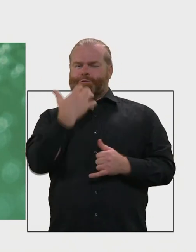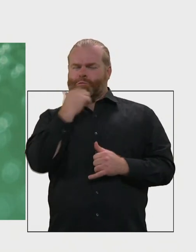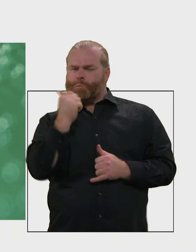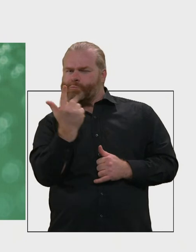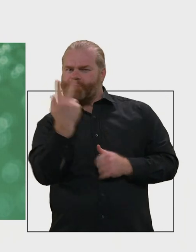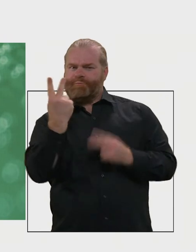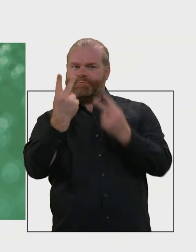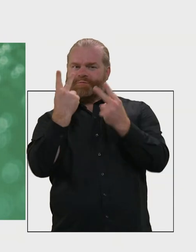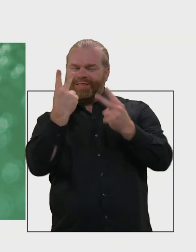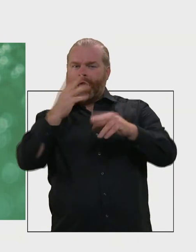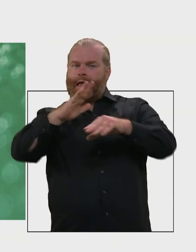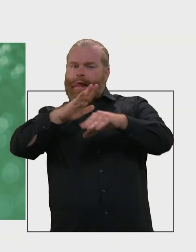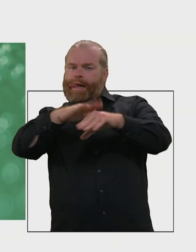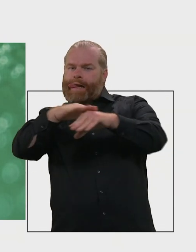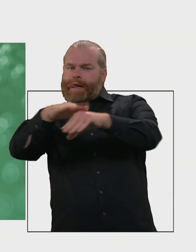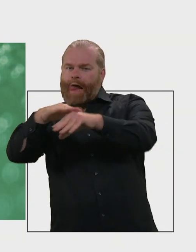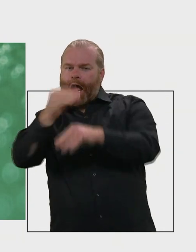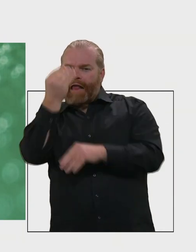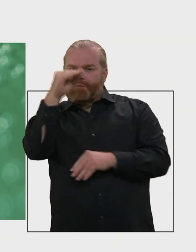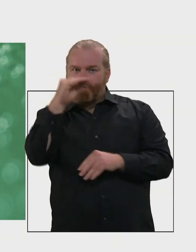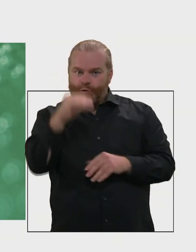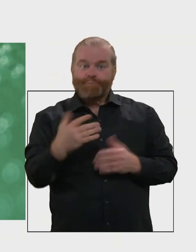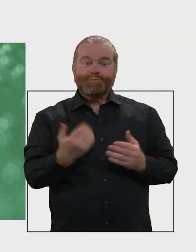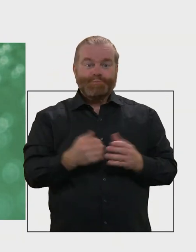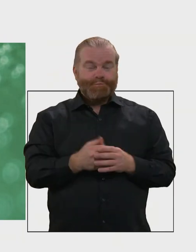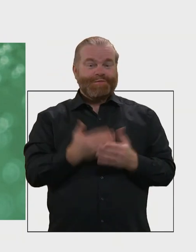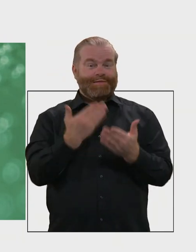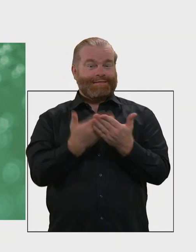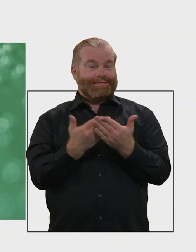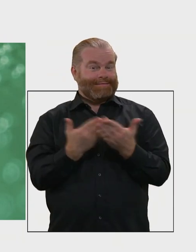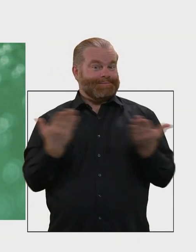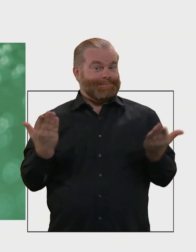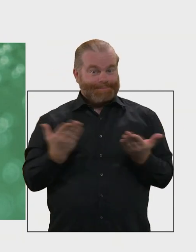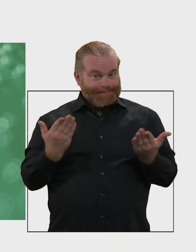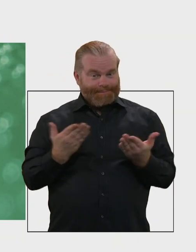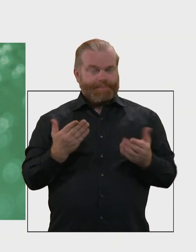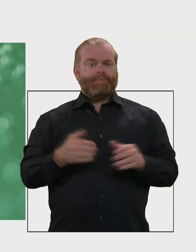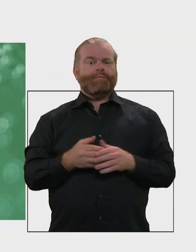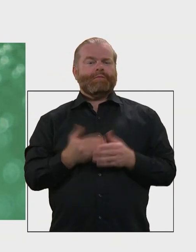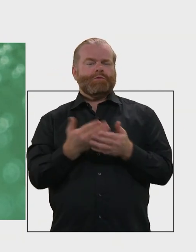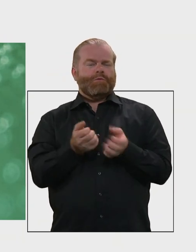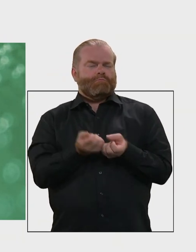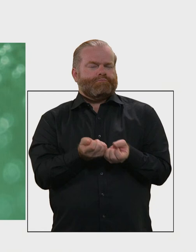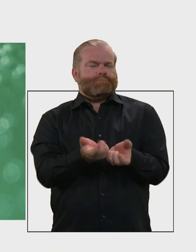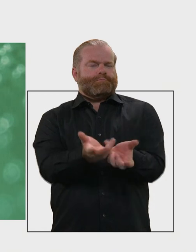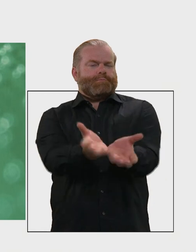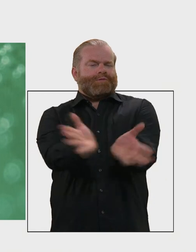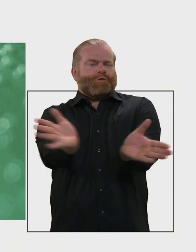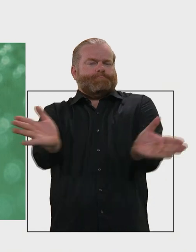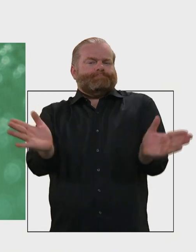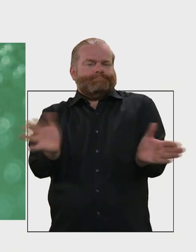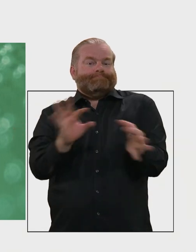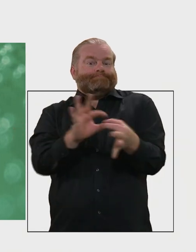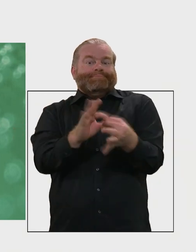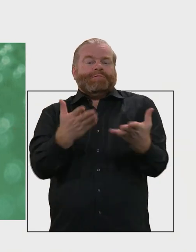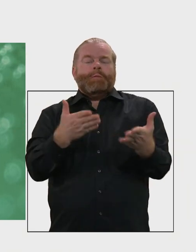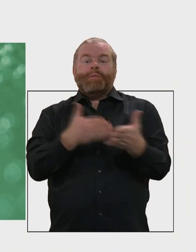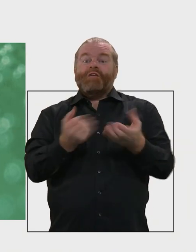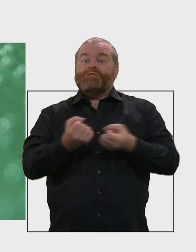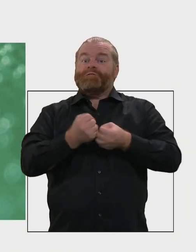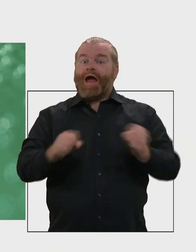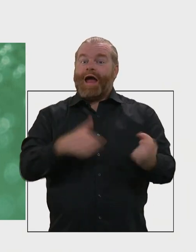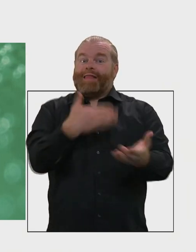das breite Spektrum des barrierenfreien Angebotes. Da haben wir zum einen die